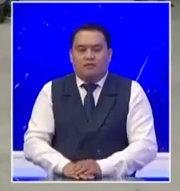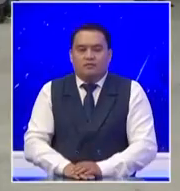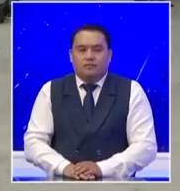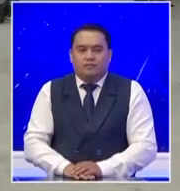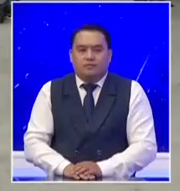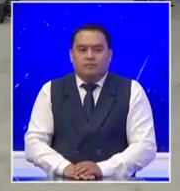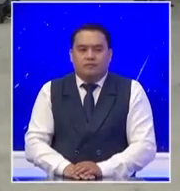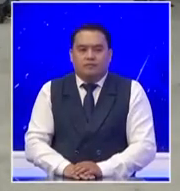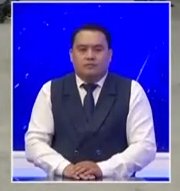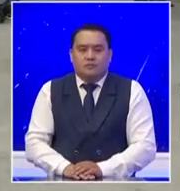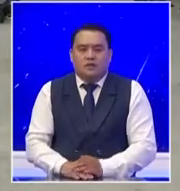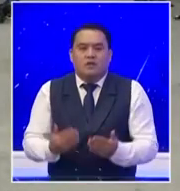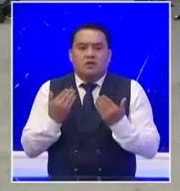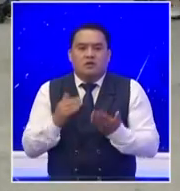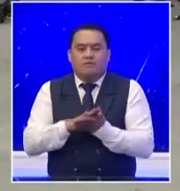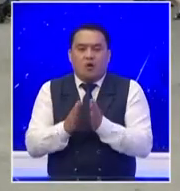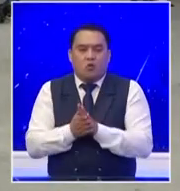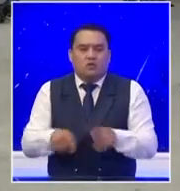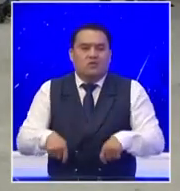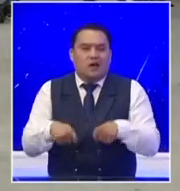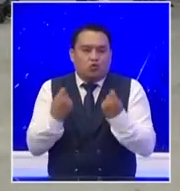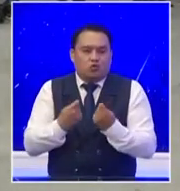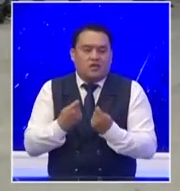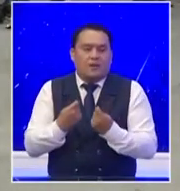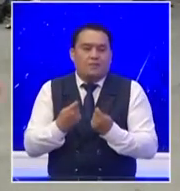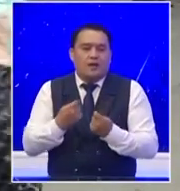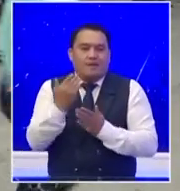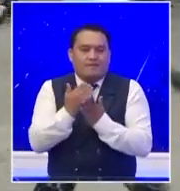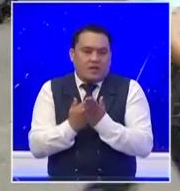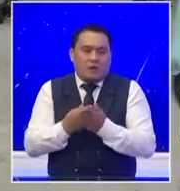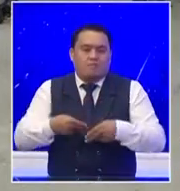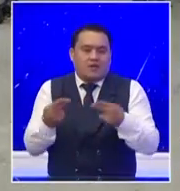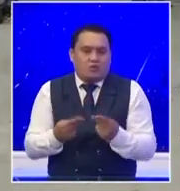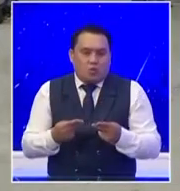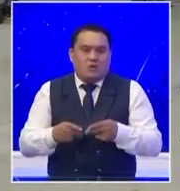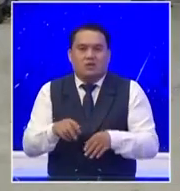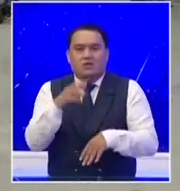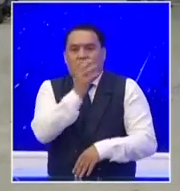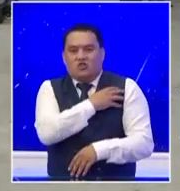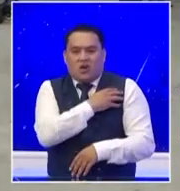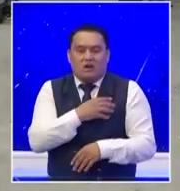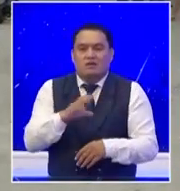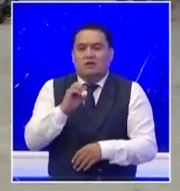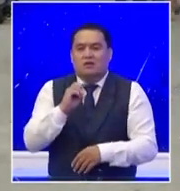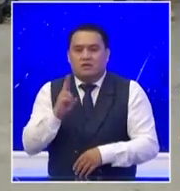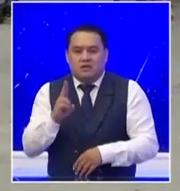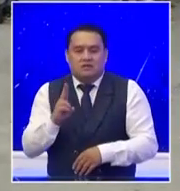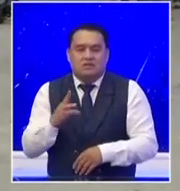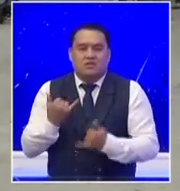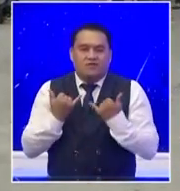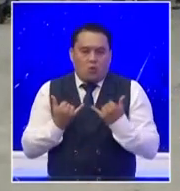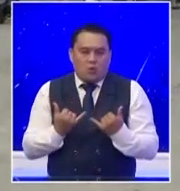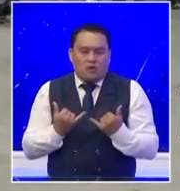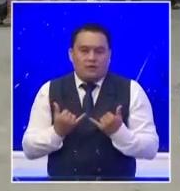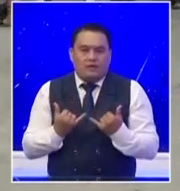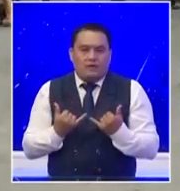Не составляется протокол об административном правонарушении. СЭС, начальник СЭС города и инспектора СЭС сегодня